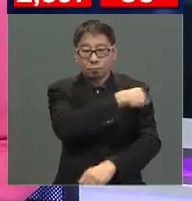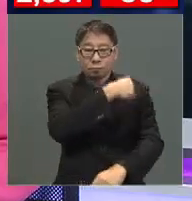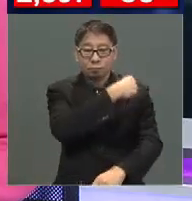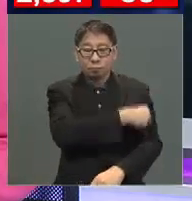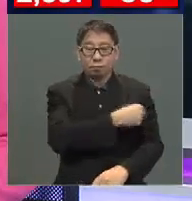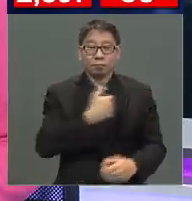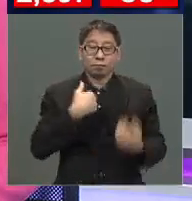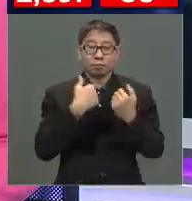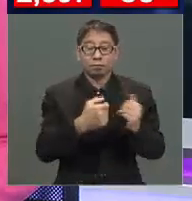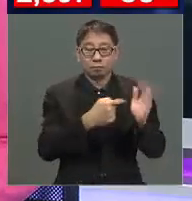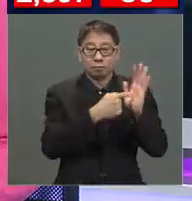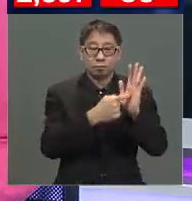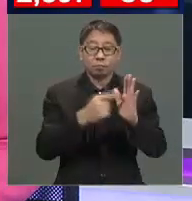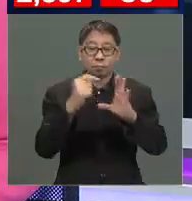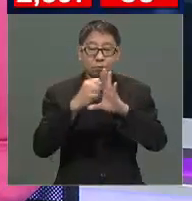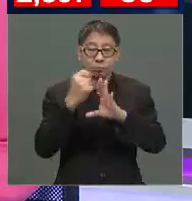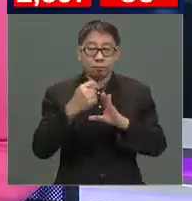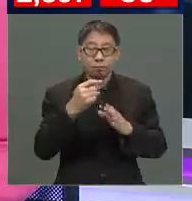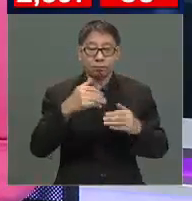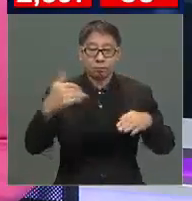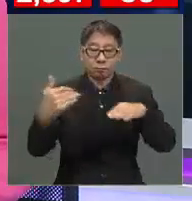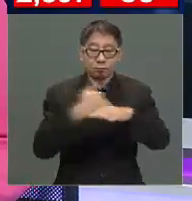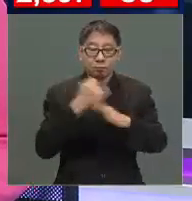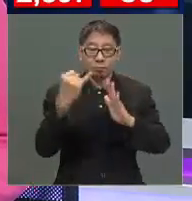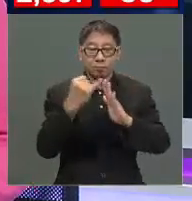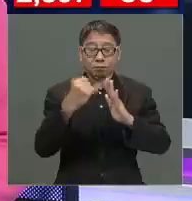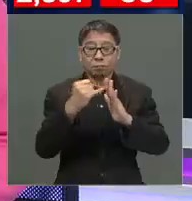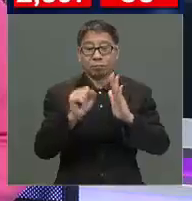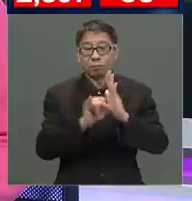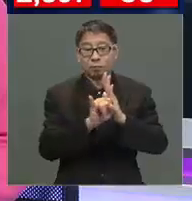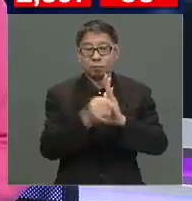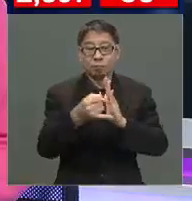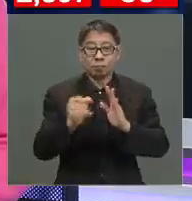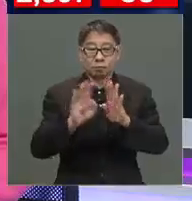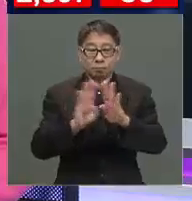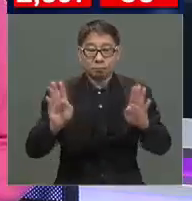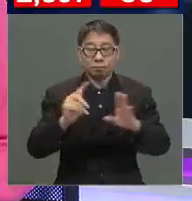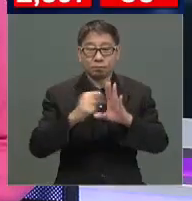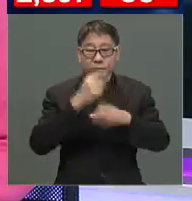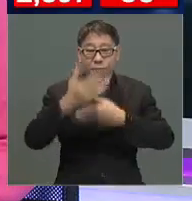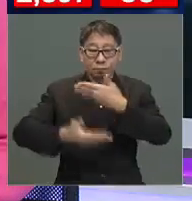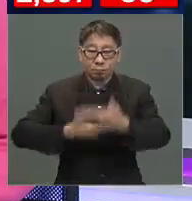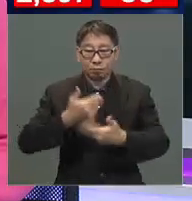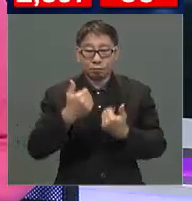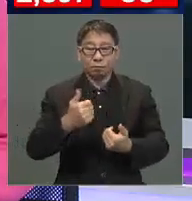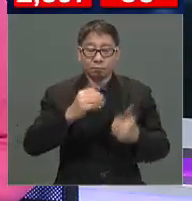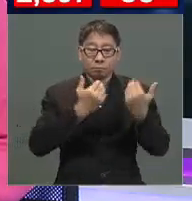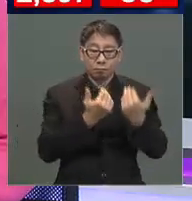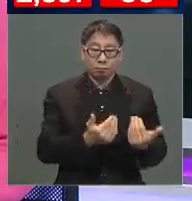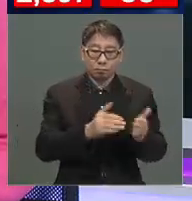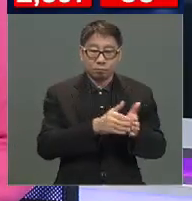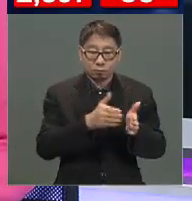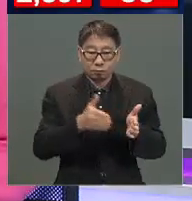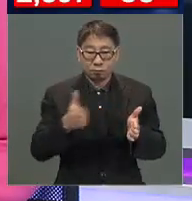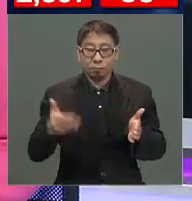สุขค่ะอย่างเช่นที่ตลาดพลอยถนนศรีจันทร์จังหวัดจันทบุรีได้ประกาศให้เปิดตลาดค้าขายได้ตั้งแต่วันนี้แล้วนะ